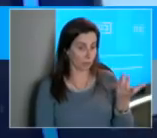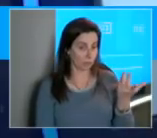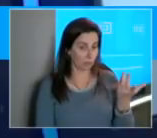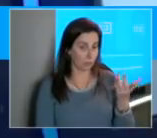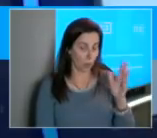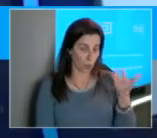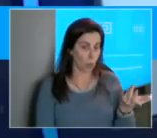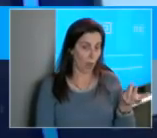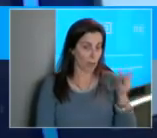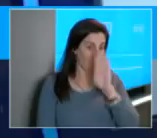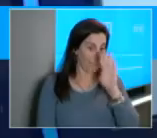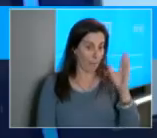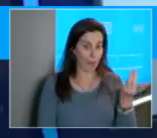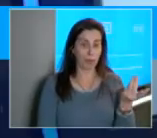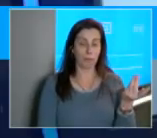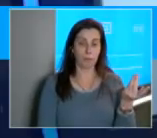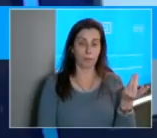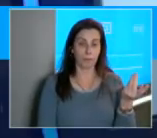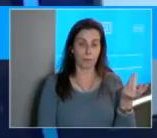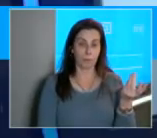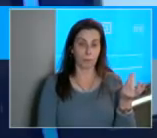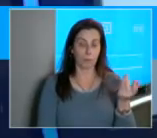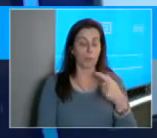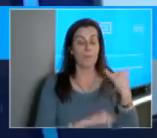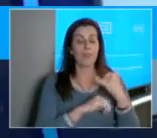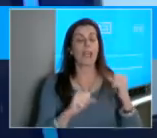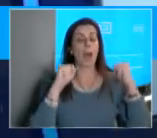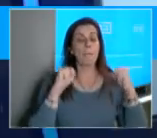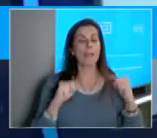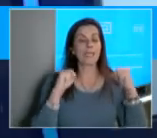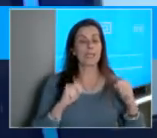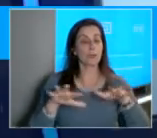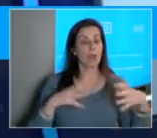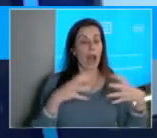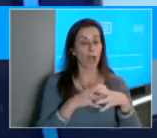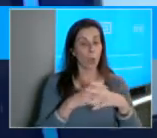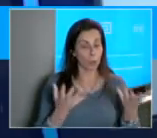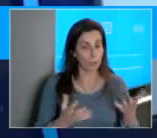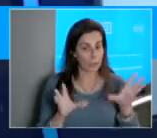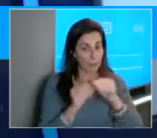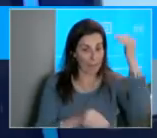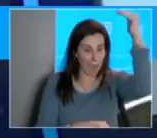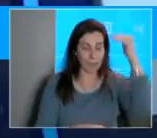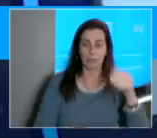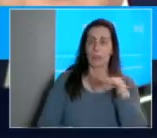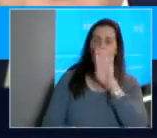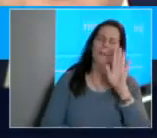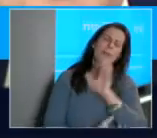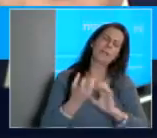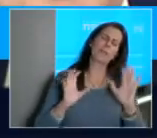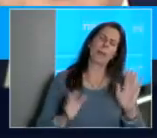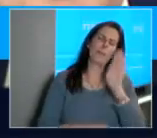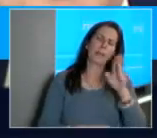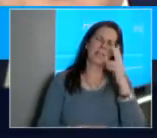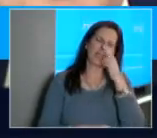הימן, יכול להיות שנתניהו שם פה את היסודות לממשלת אחדות עם בני גנץ? נתניהו הסתבך, קודם כל,